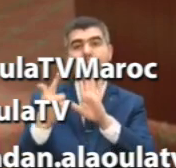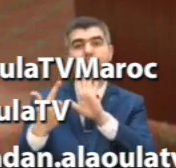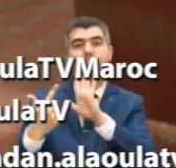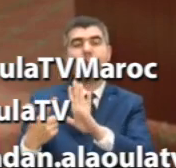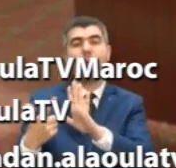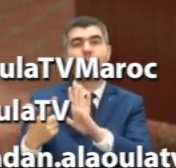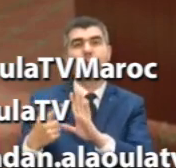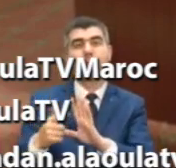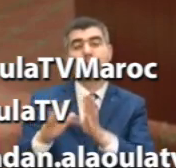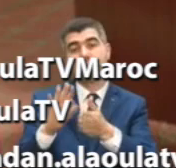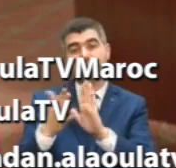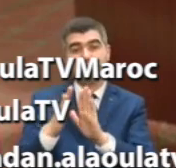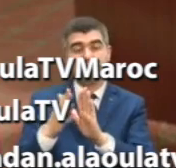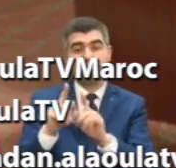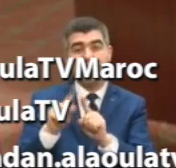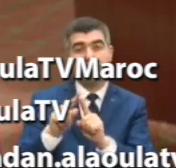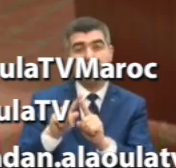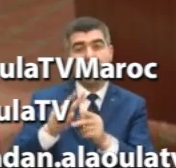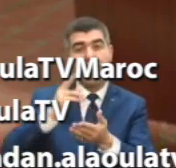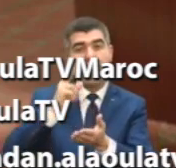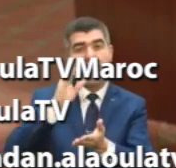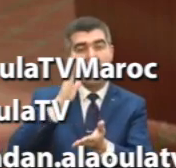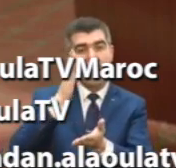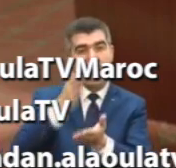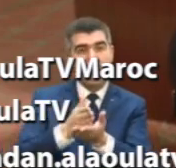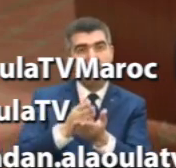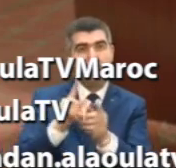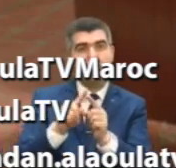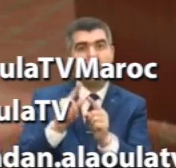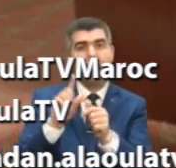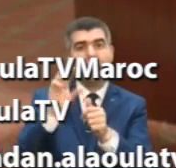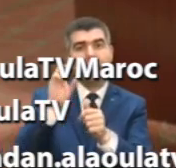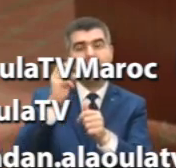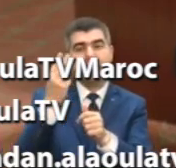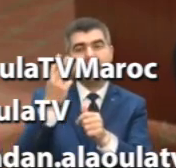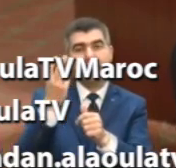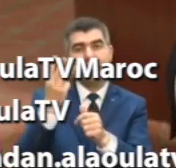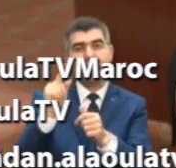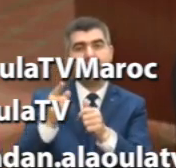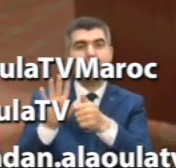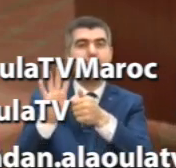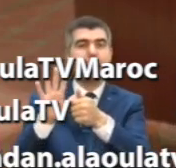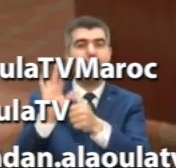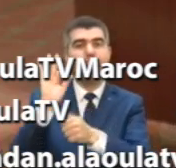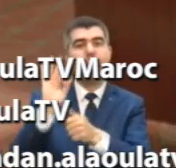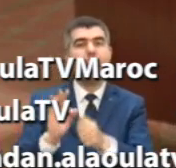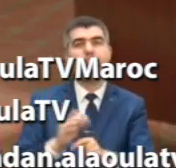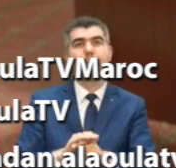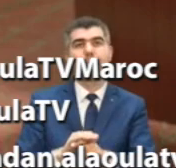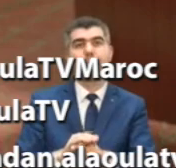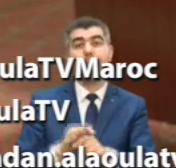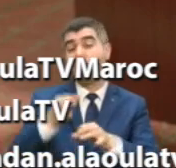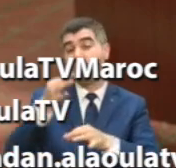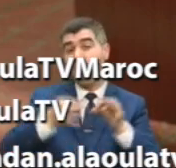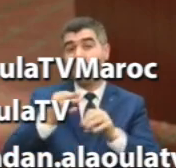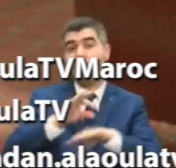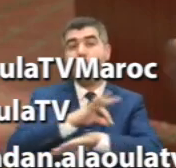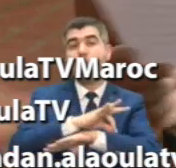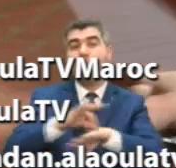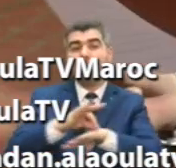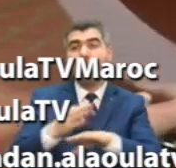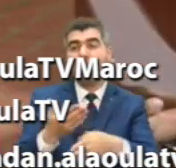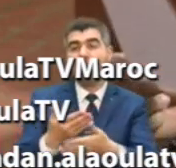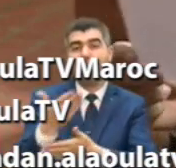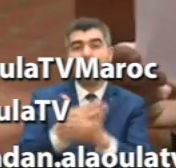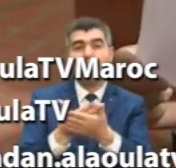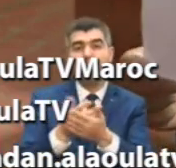221,817، أي بنسبة التنفيذ بلغت 106.03. بالنسبة للمحاكم الإدارية تم تنفيذ 8,210 ملف